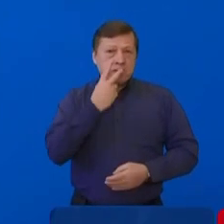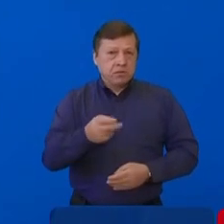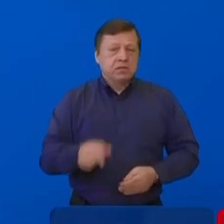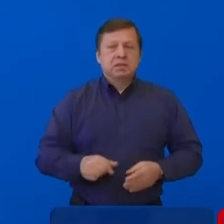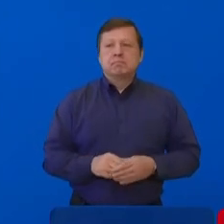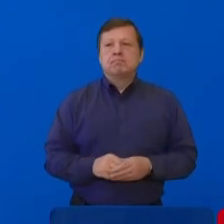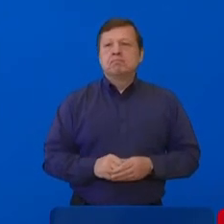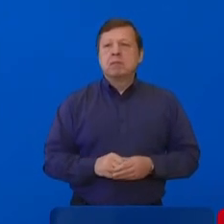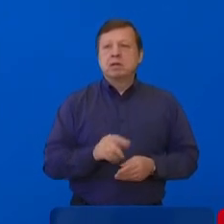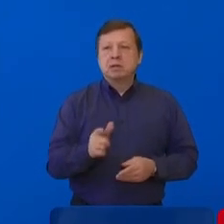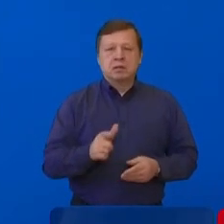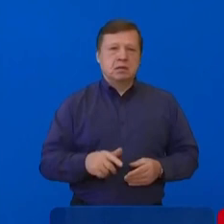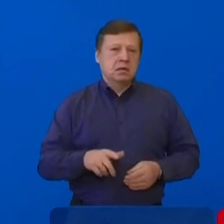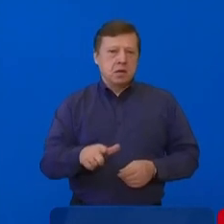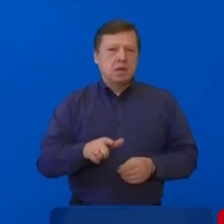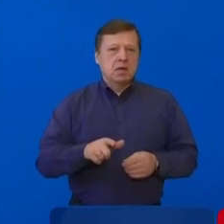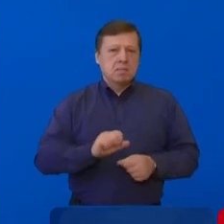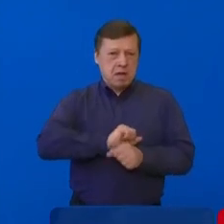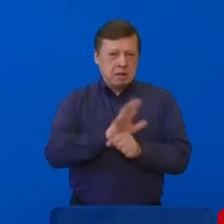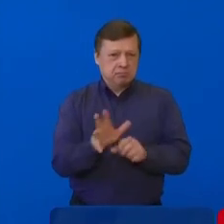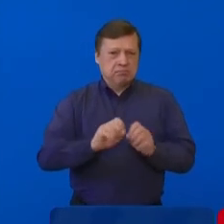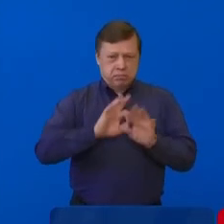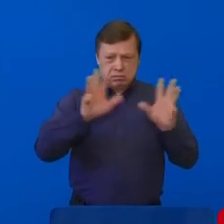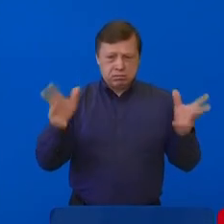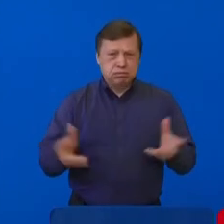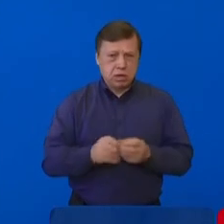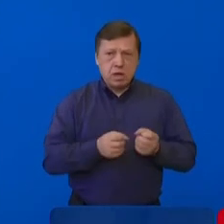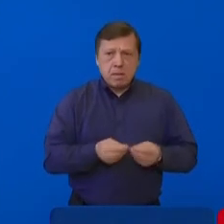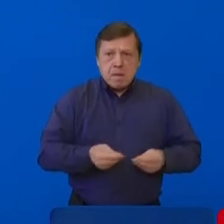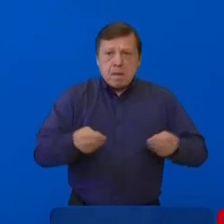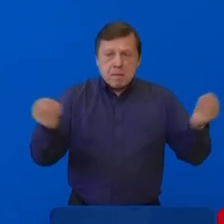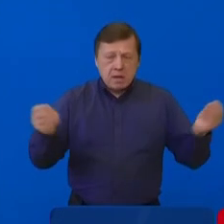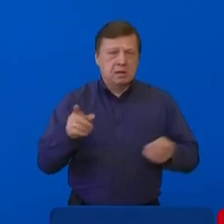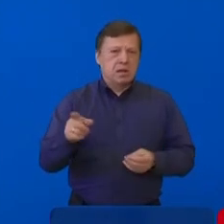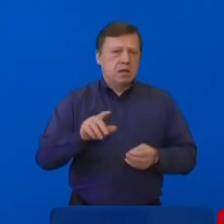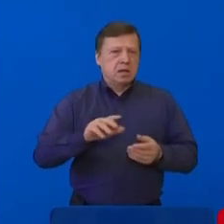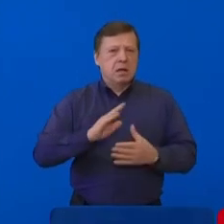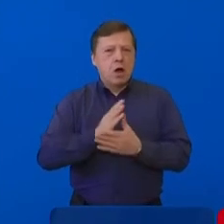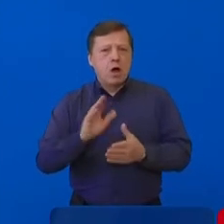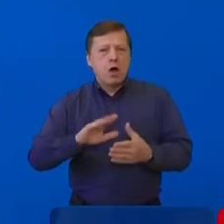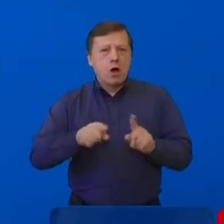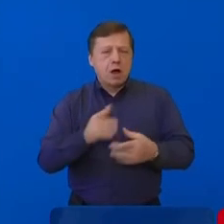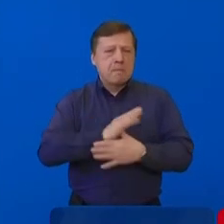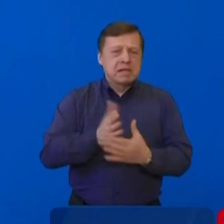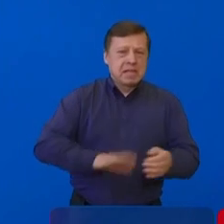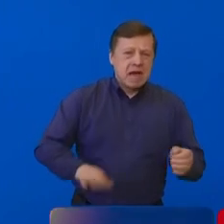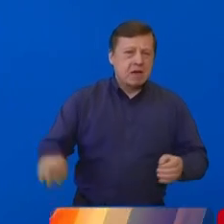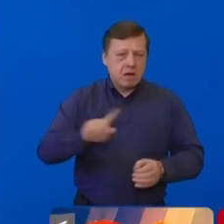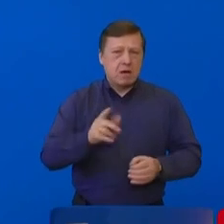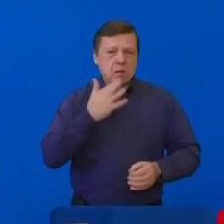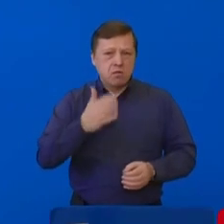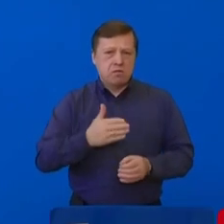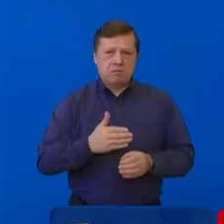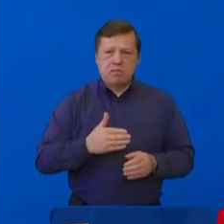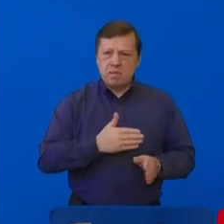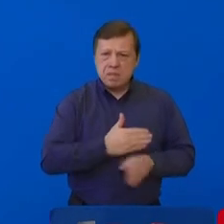wraz z rozwojem tej pandemii Światowa Organizacja Zdrowia i różne organizacje międzynarodowe zalecają kolejne